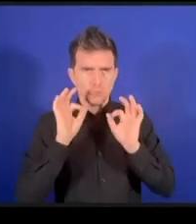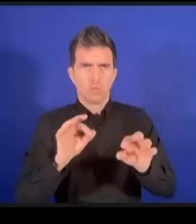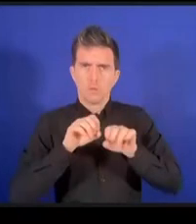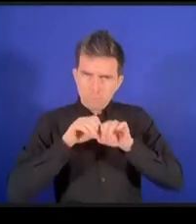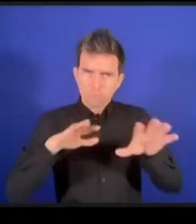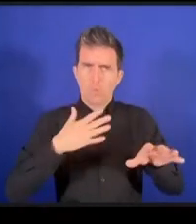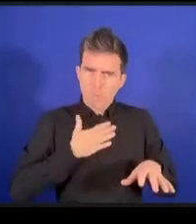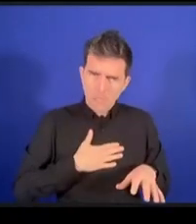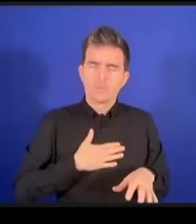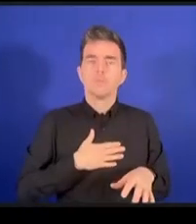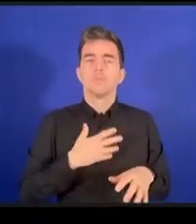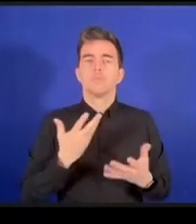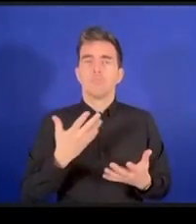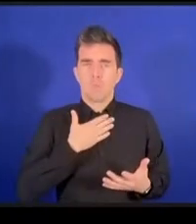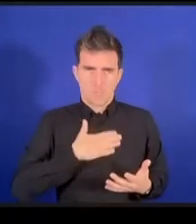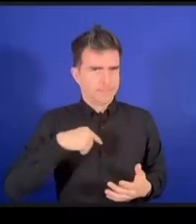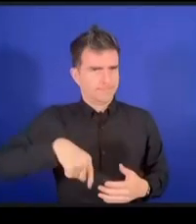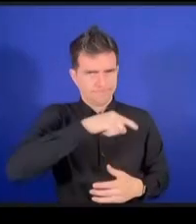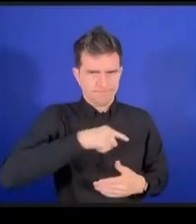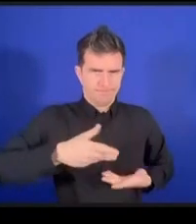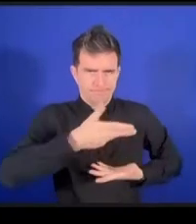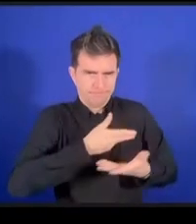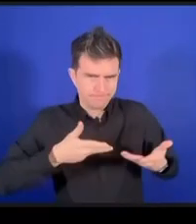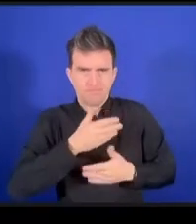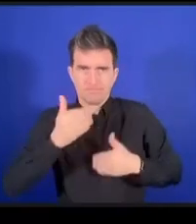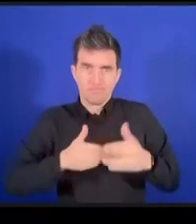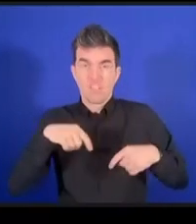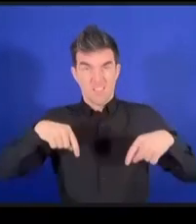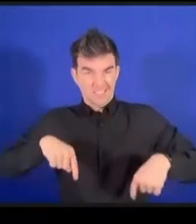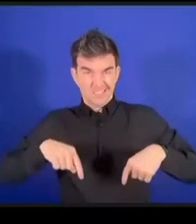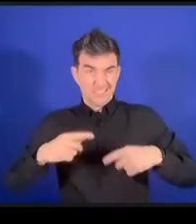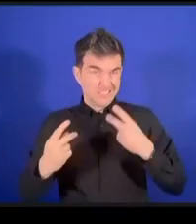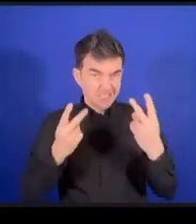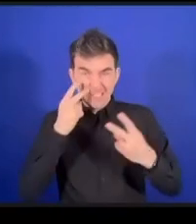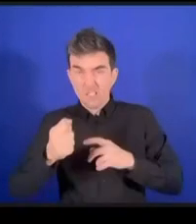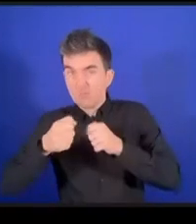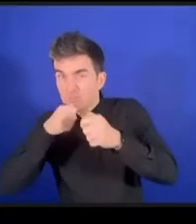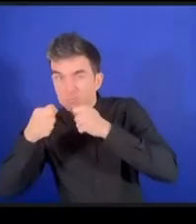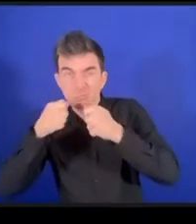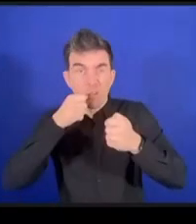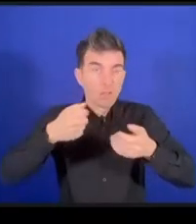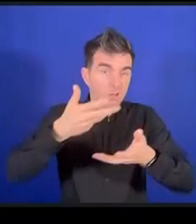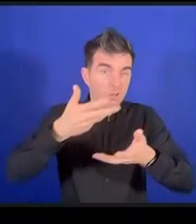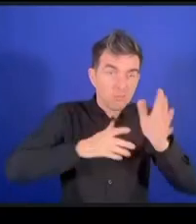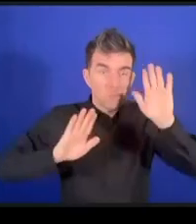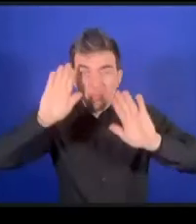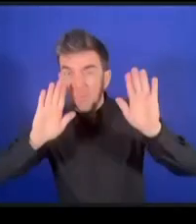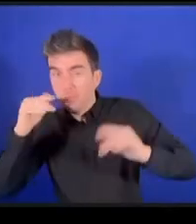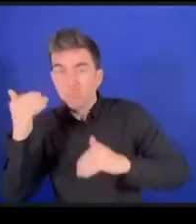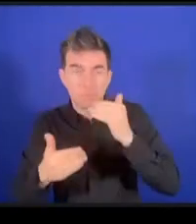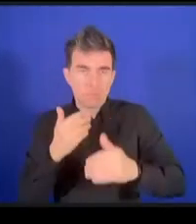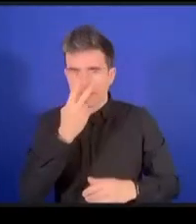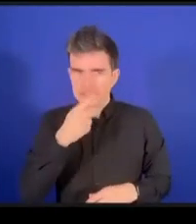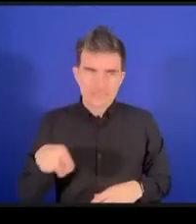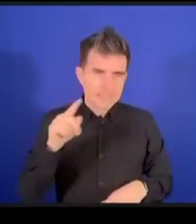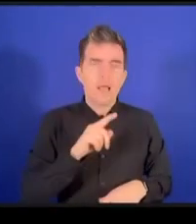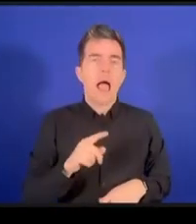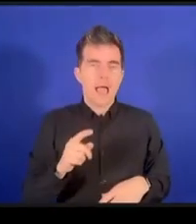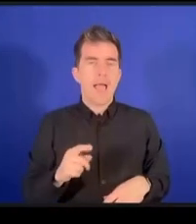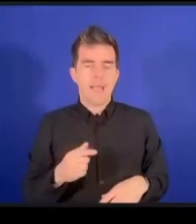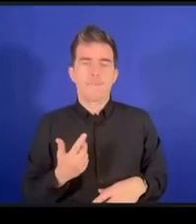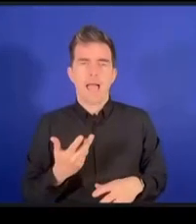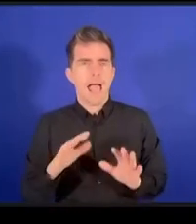участие динамичных коалиций показывает что подход по принципу снизу вверх может стать таким